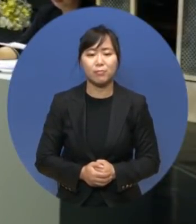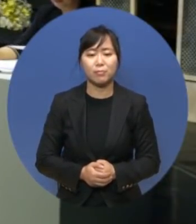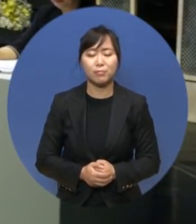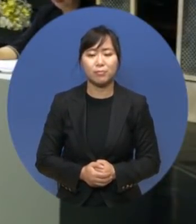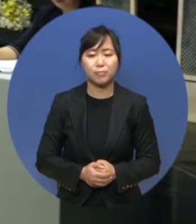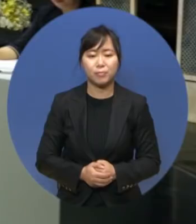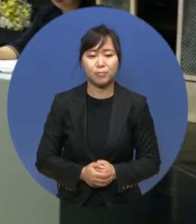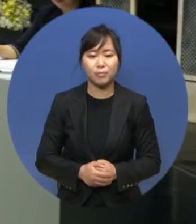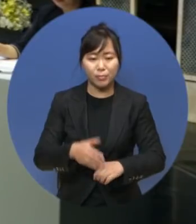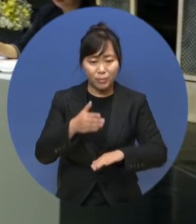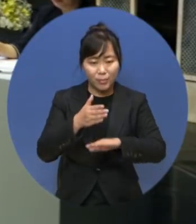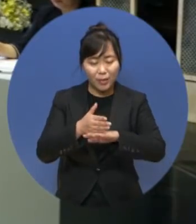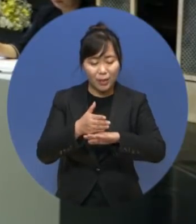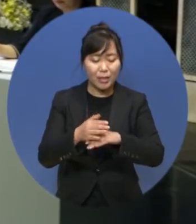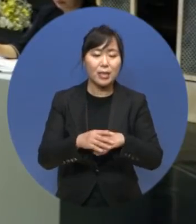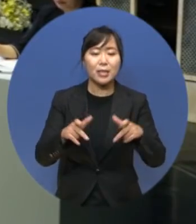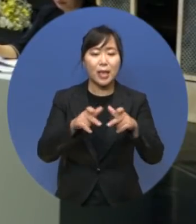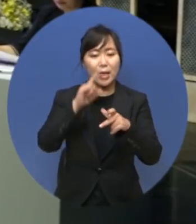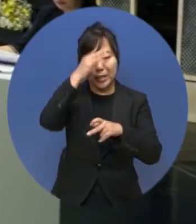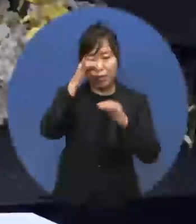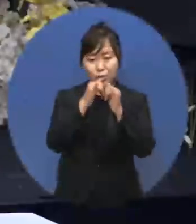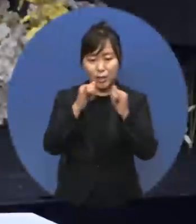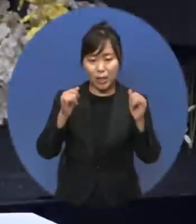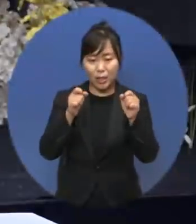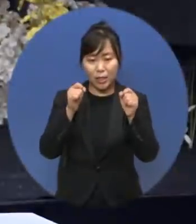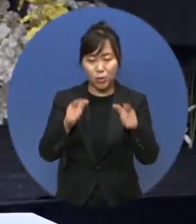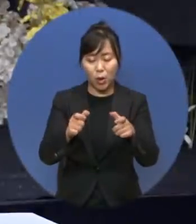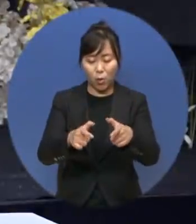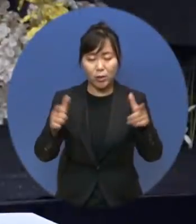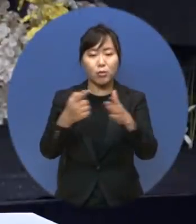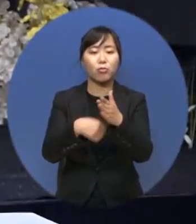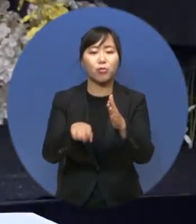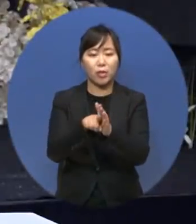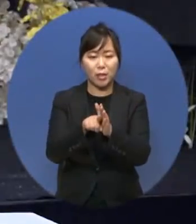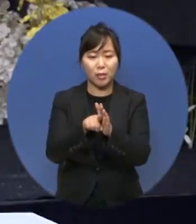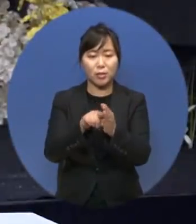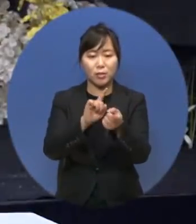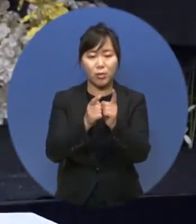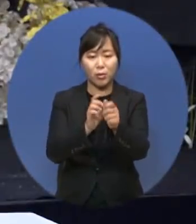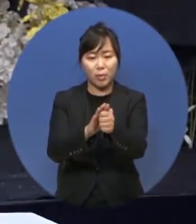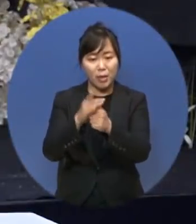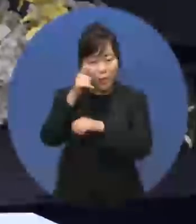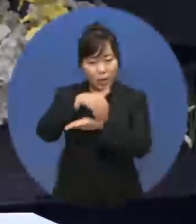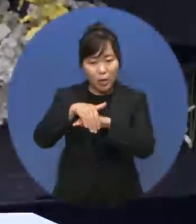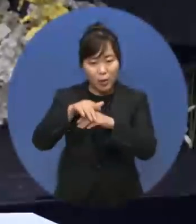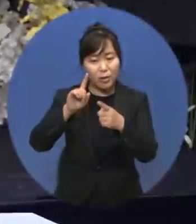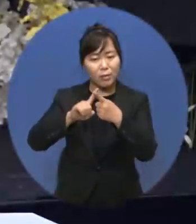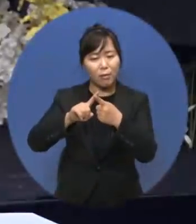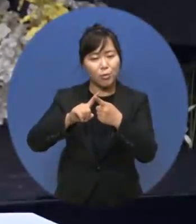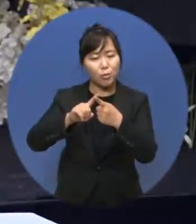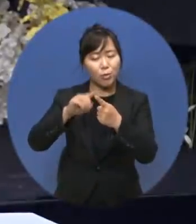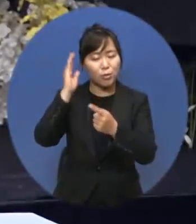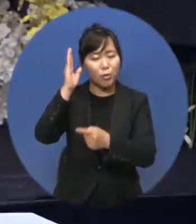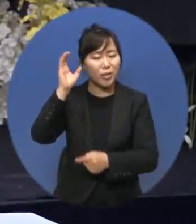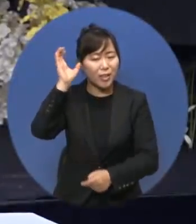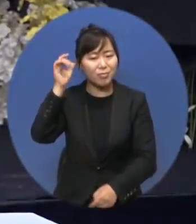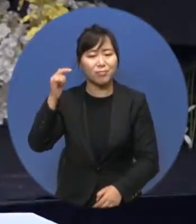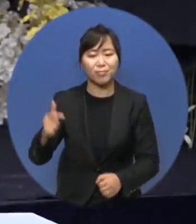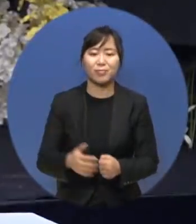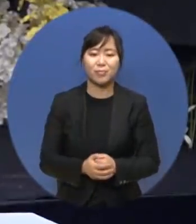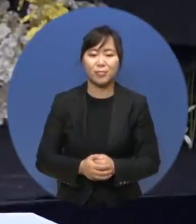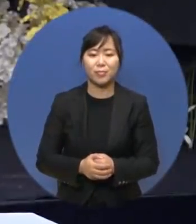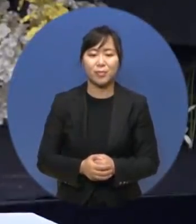네, 감사합니다. 장애예술인의 기회 확대를 위한 부처 간 협업의 계획만 들어도 굉장히 기대가